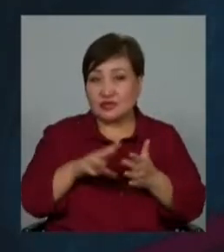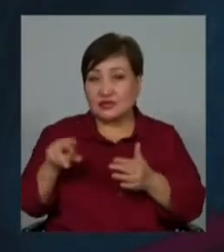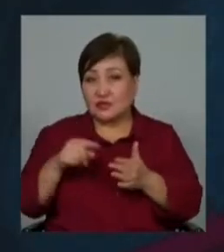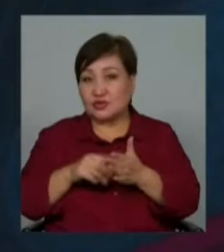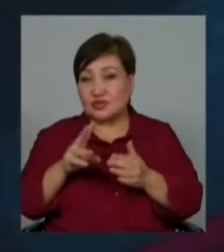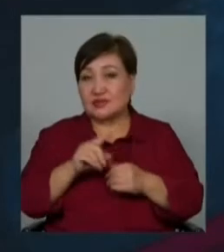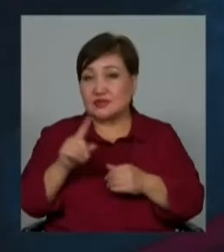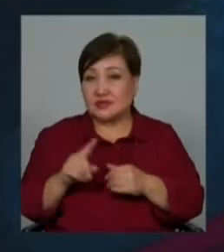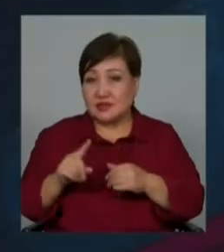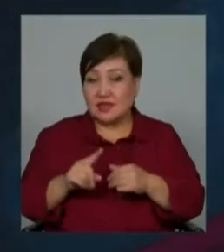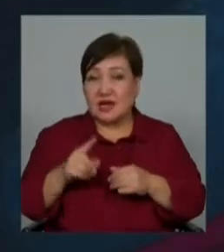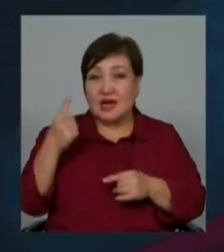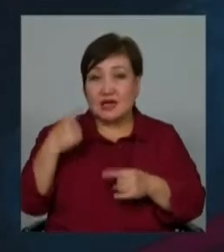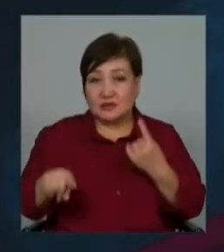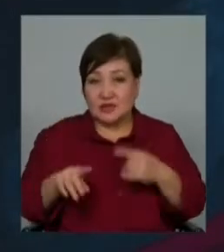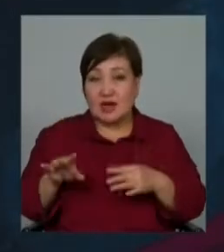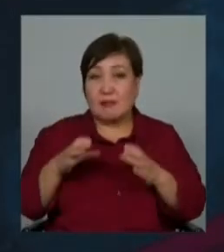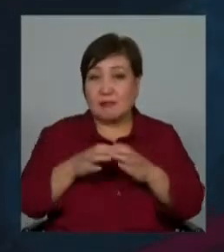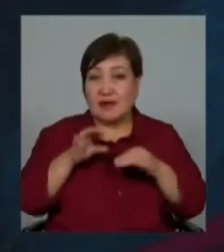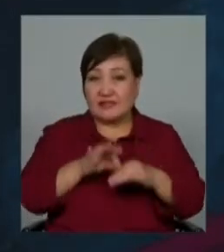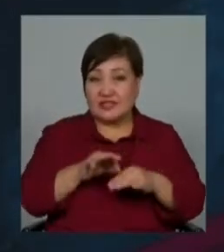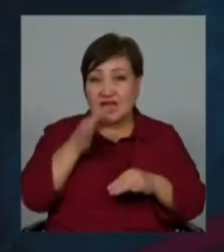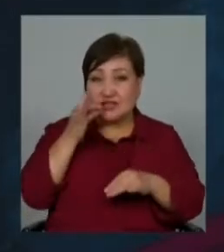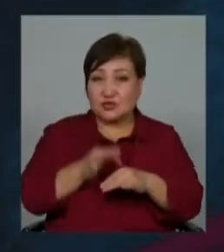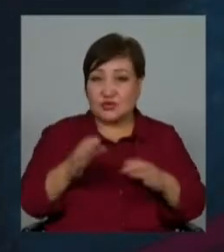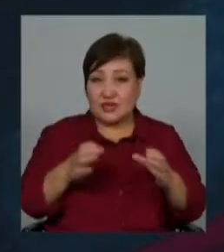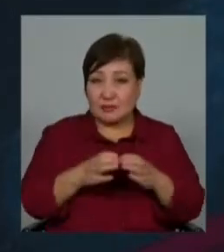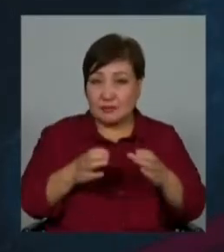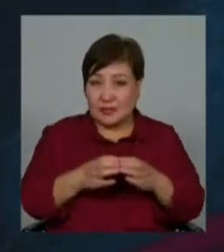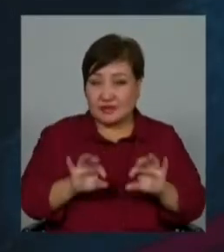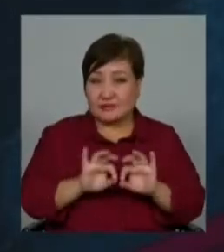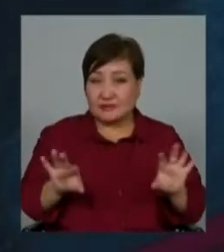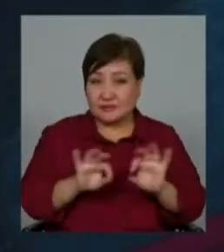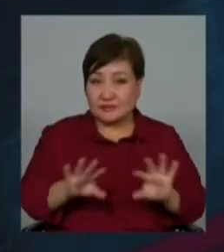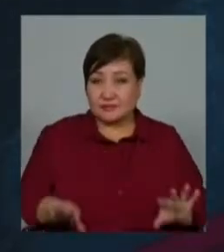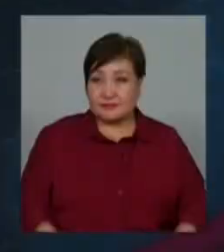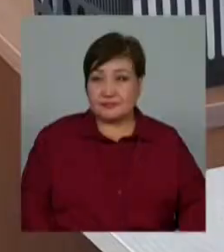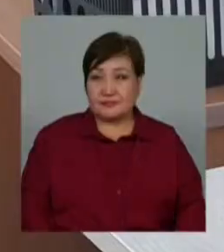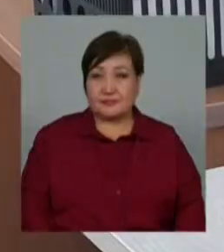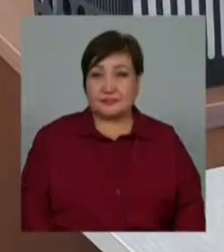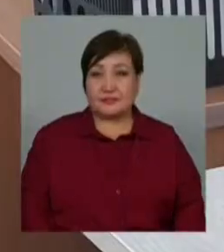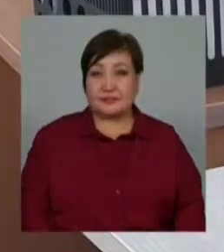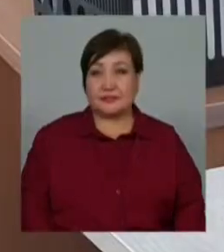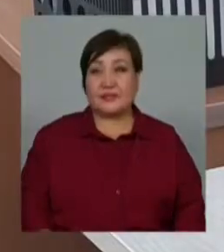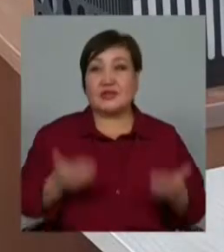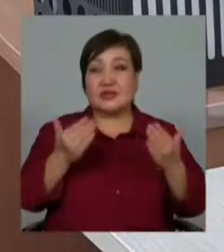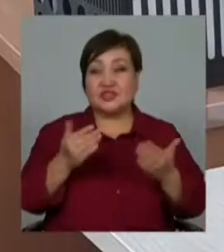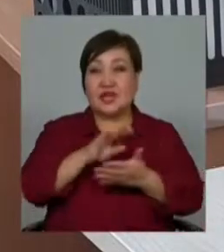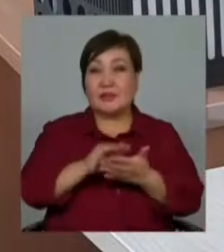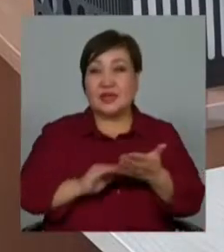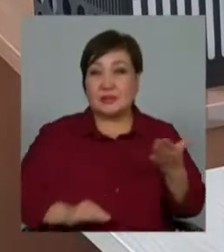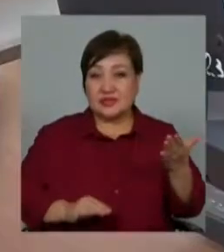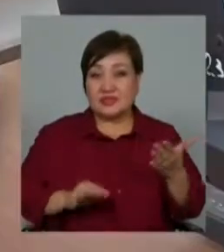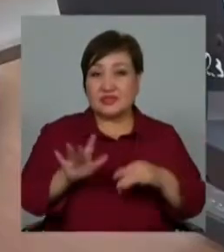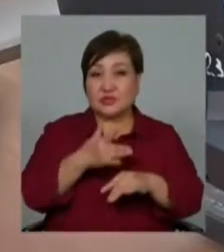ходе проведения учетной кампании более подробно в материале Ануара Амангельдинова. Нынешняя перепись населения –